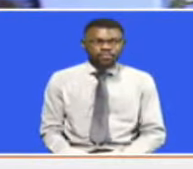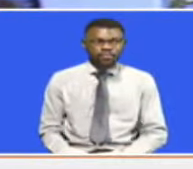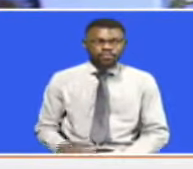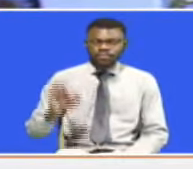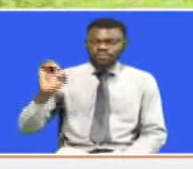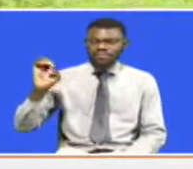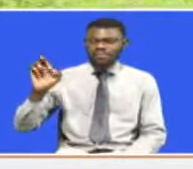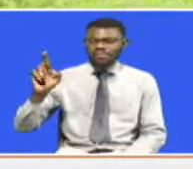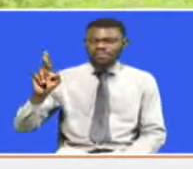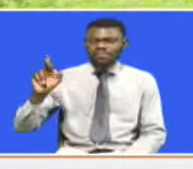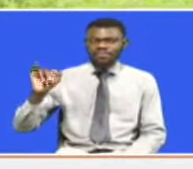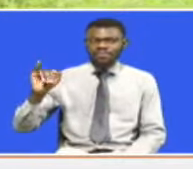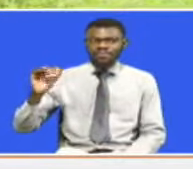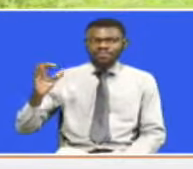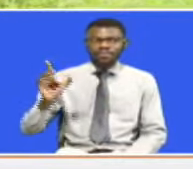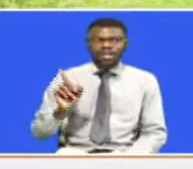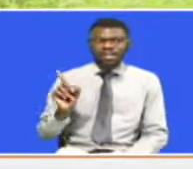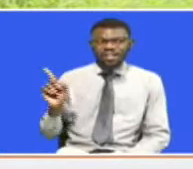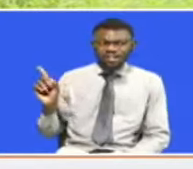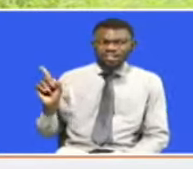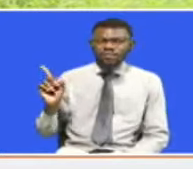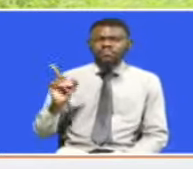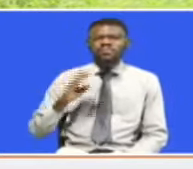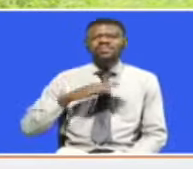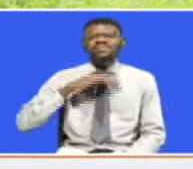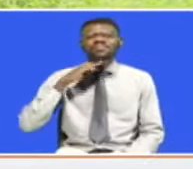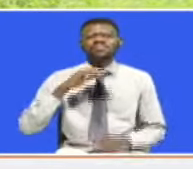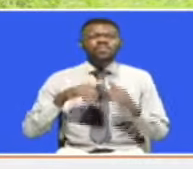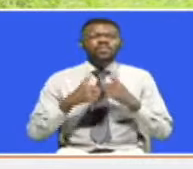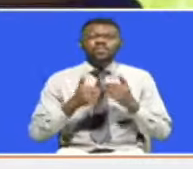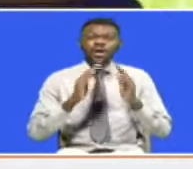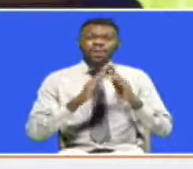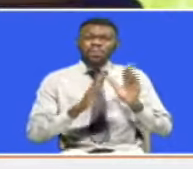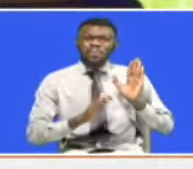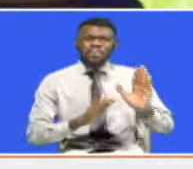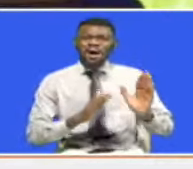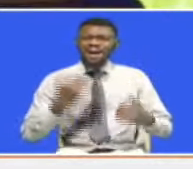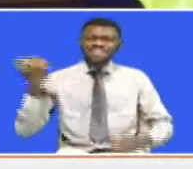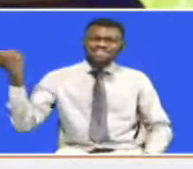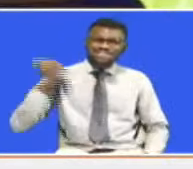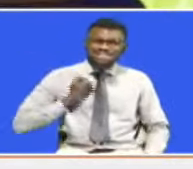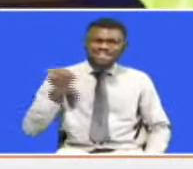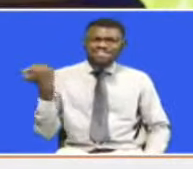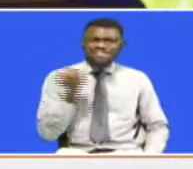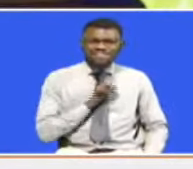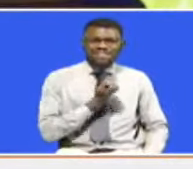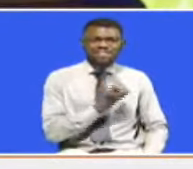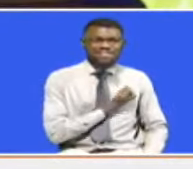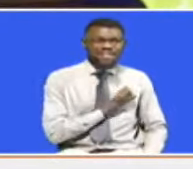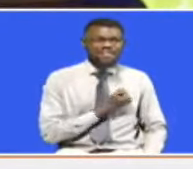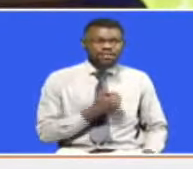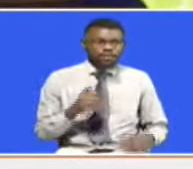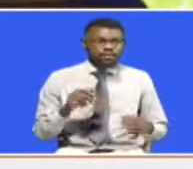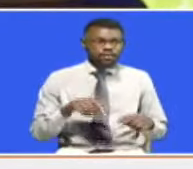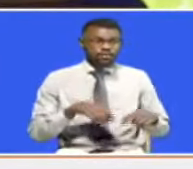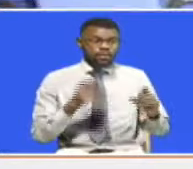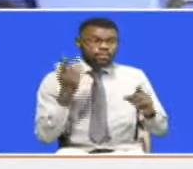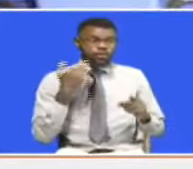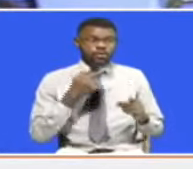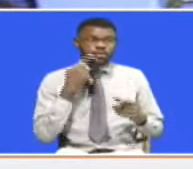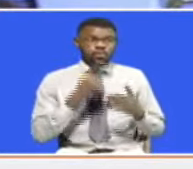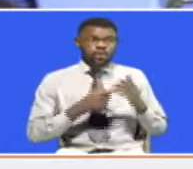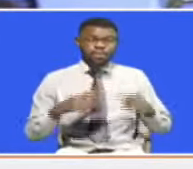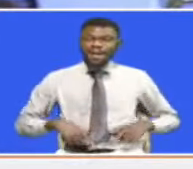Eric Maigo, ambaye inaaminika aliuawa kwa kudungwa kisu chumbani kwake, alikuwa amewaelezea jamaa zake kuwa alihofia maisha